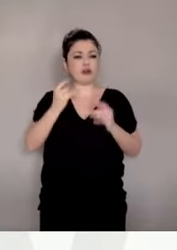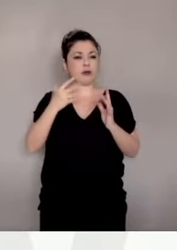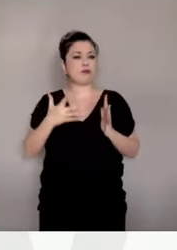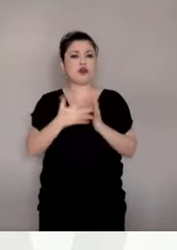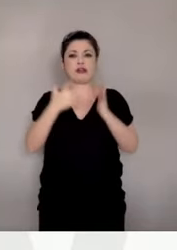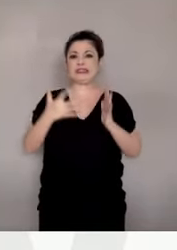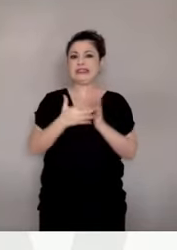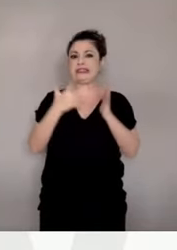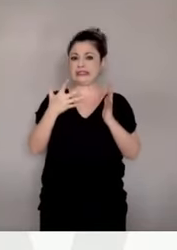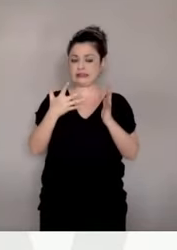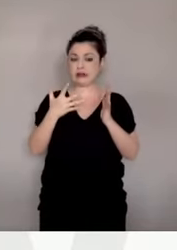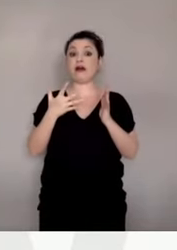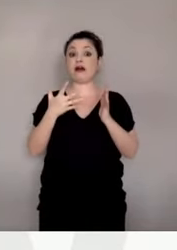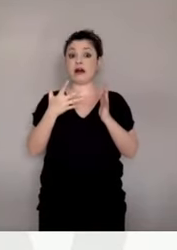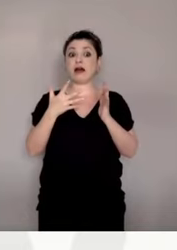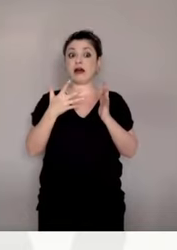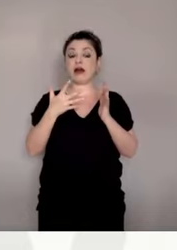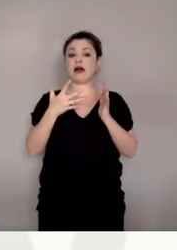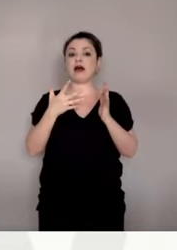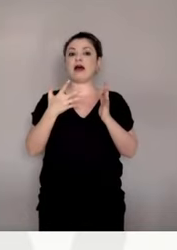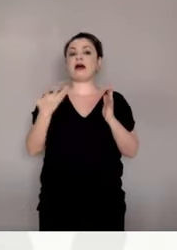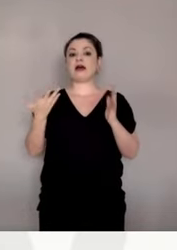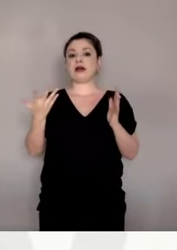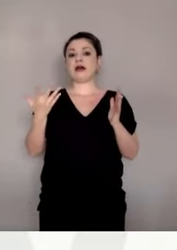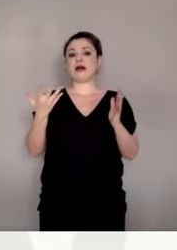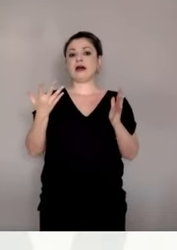di disagio. Beh, allora pensare che